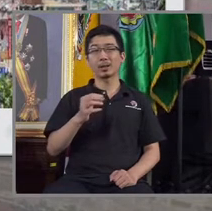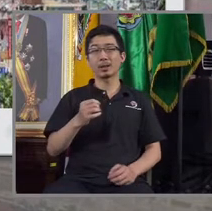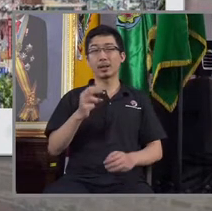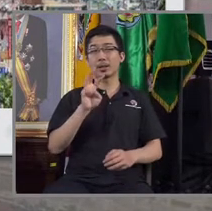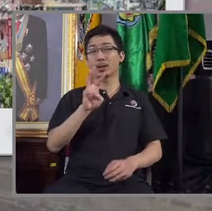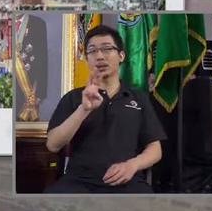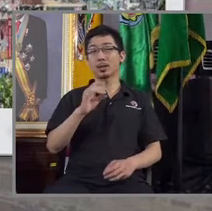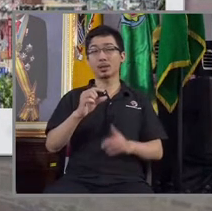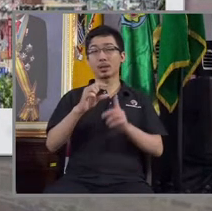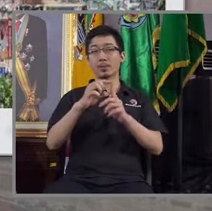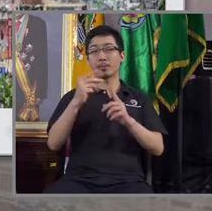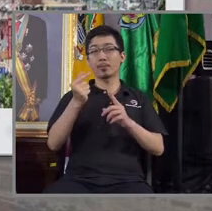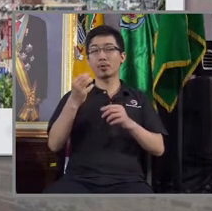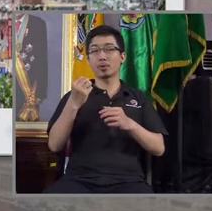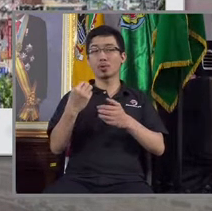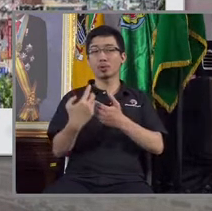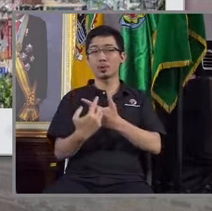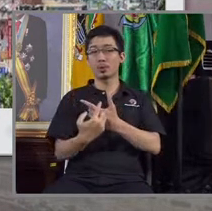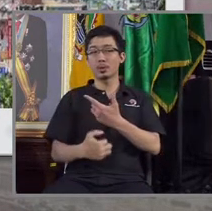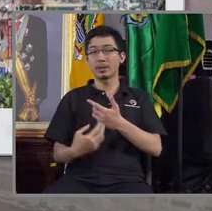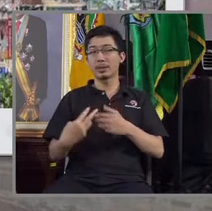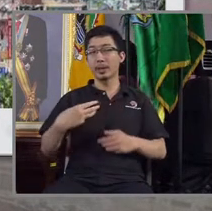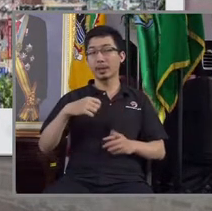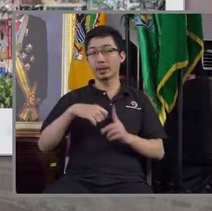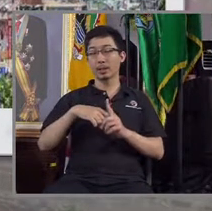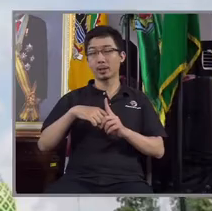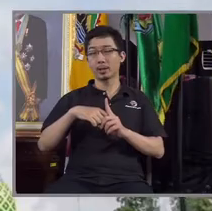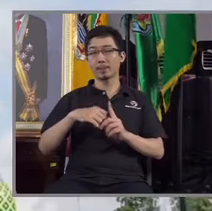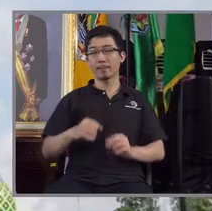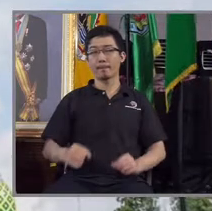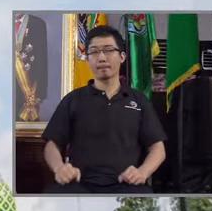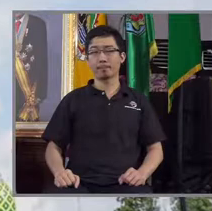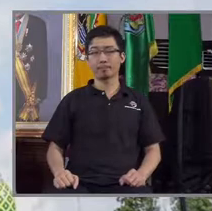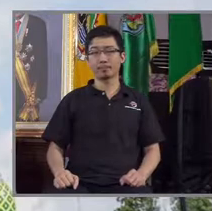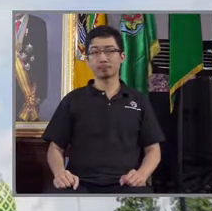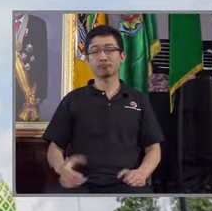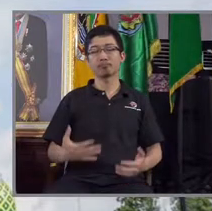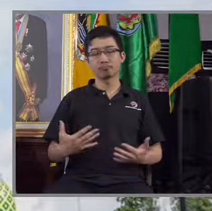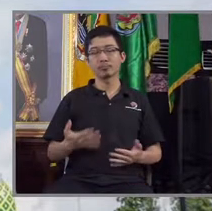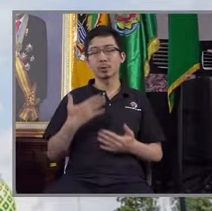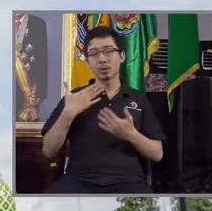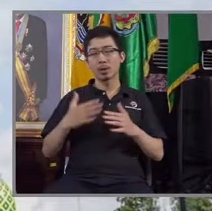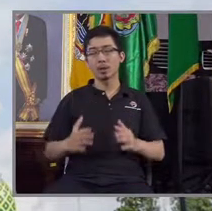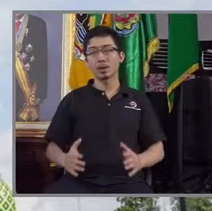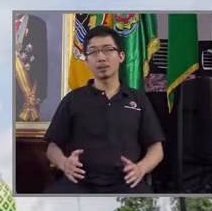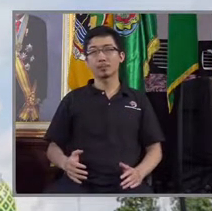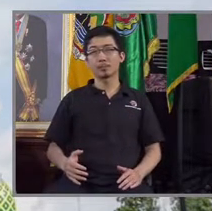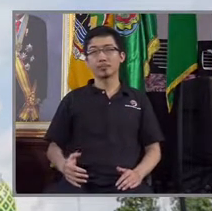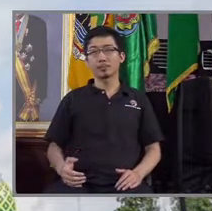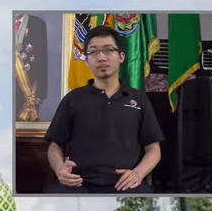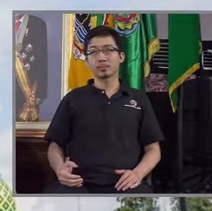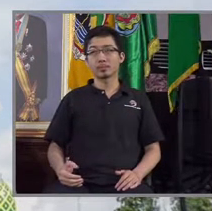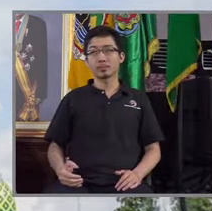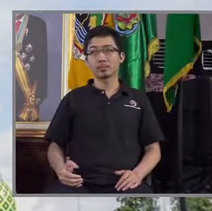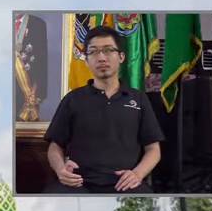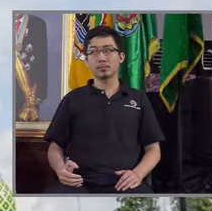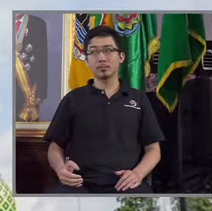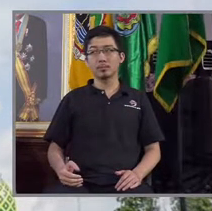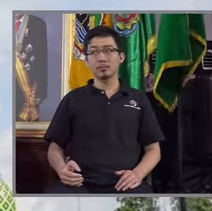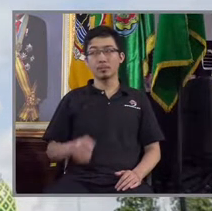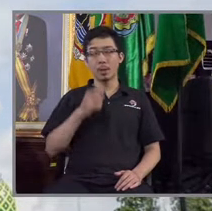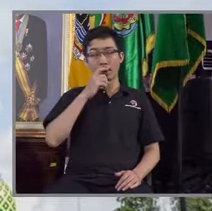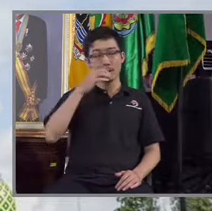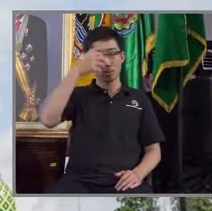tahun 2021. Ya. Saya kira itu Pak Gubernur dan Bapak Ibu semua berkaitan dengan